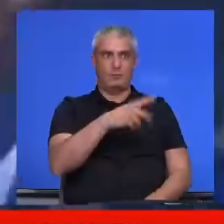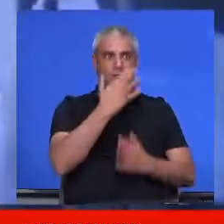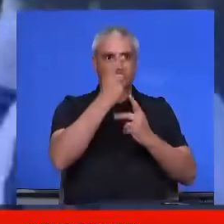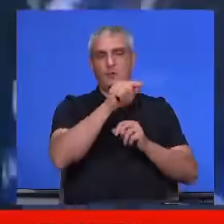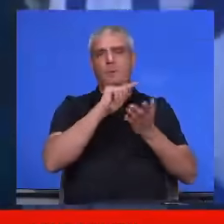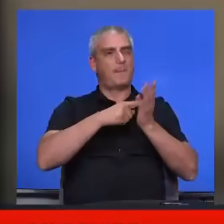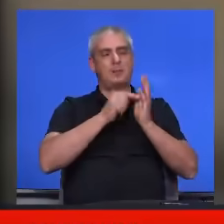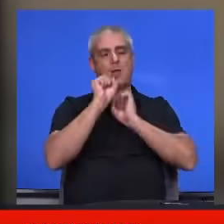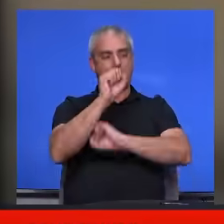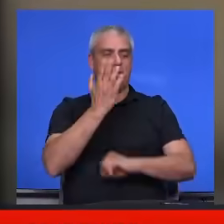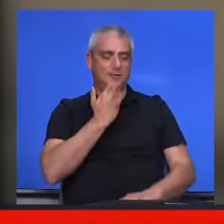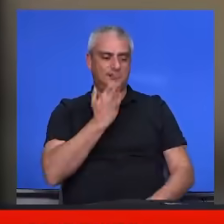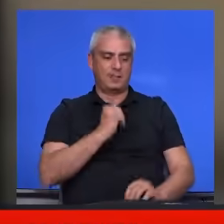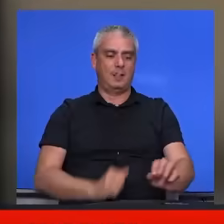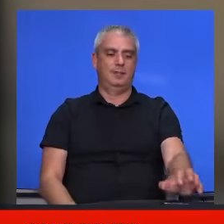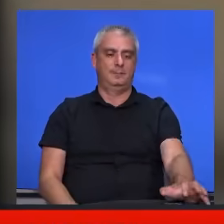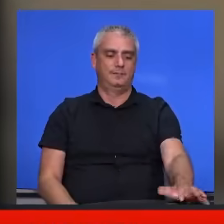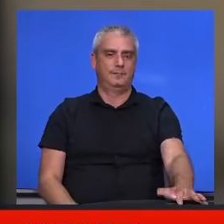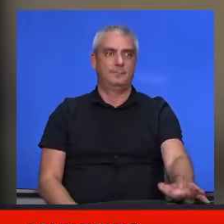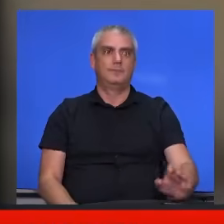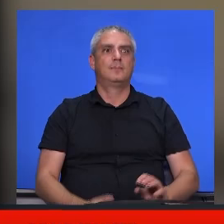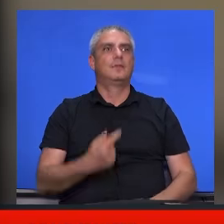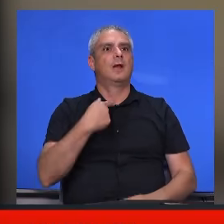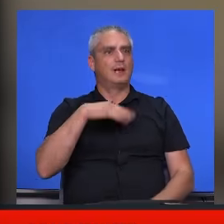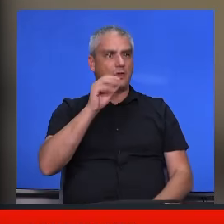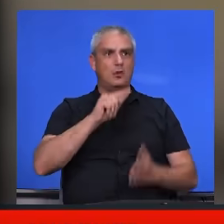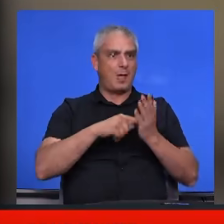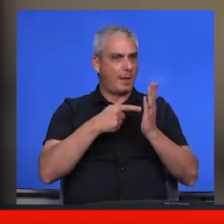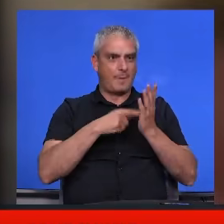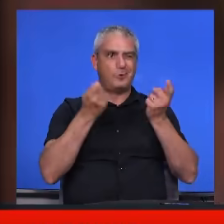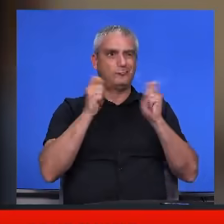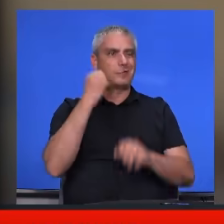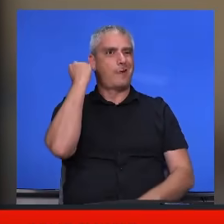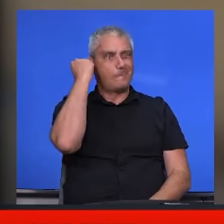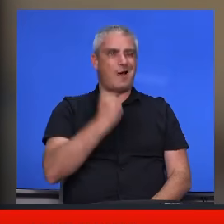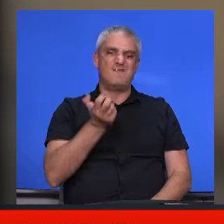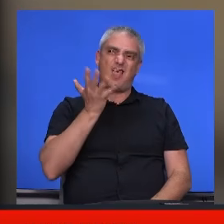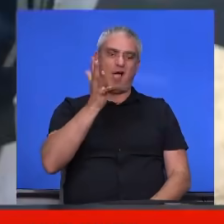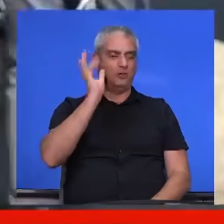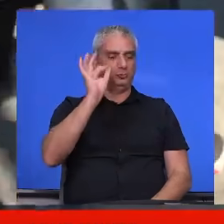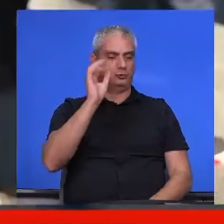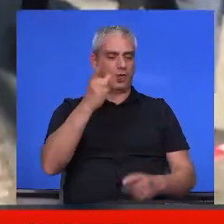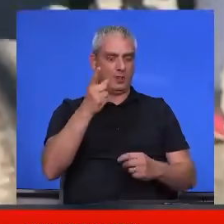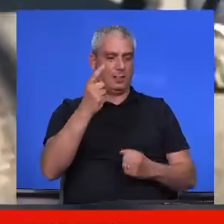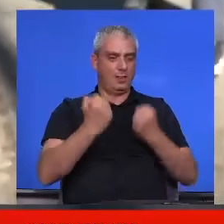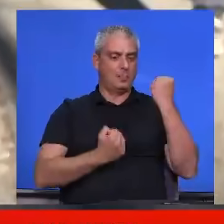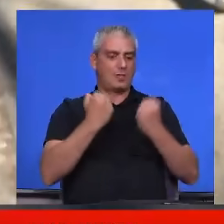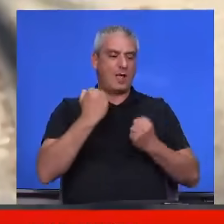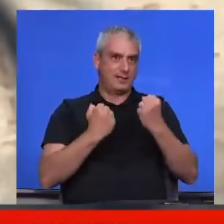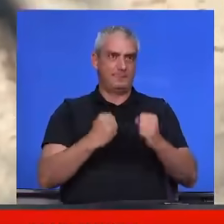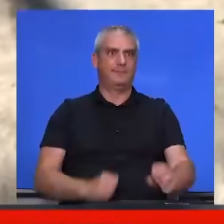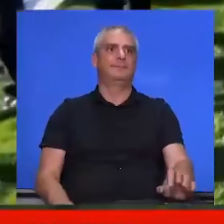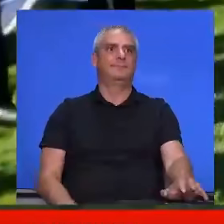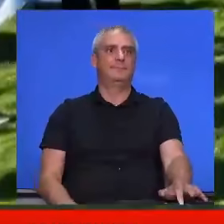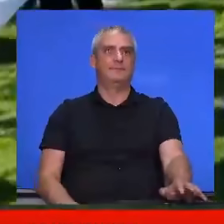עצרת למען ישראל. We have learned that this was caused by a deliberate and malicious walk-off of drivers. אבל זאת תקרית בודדה